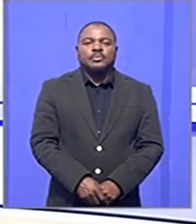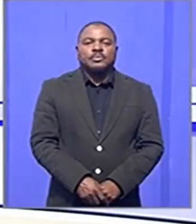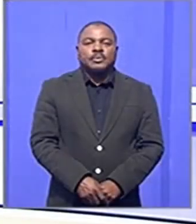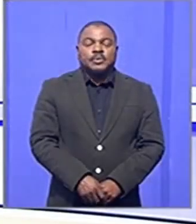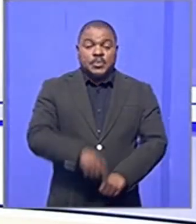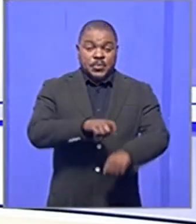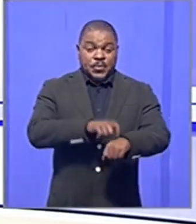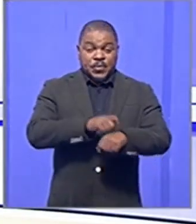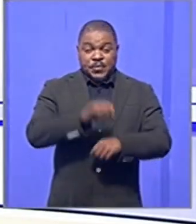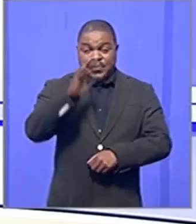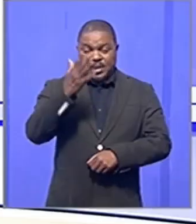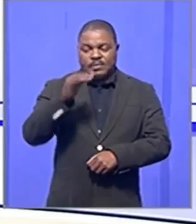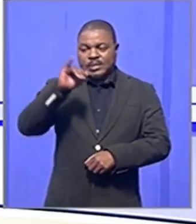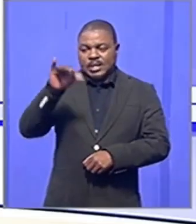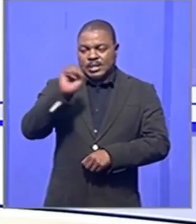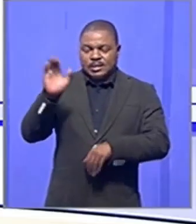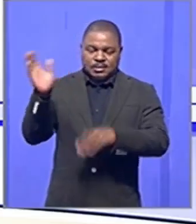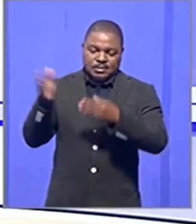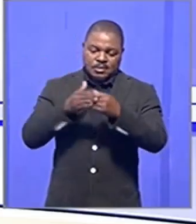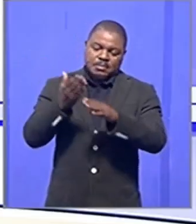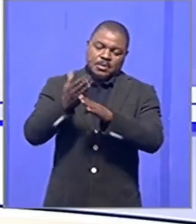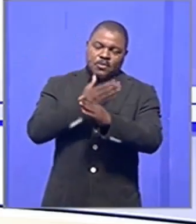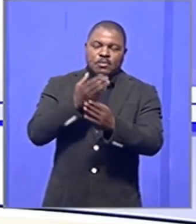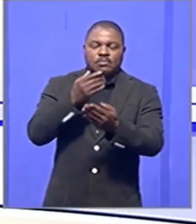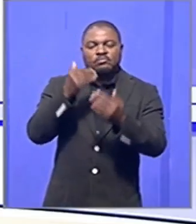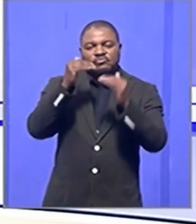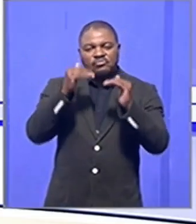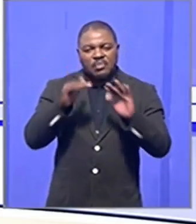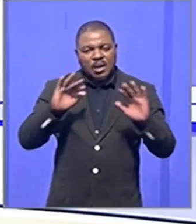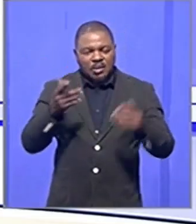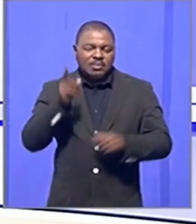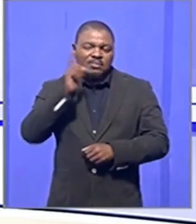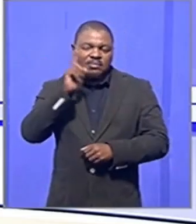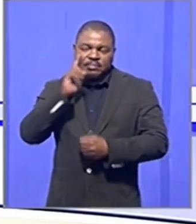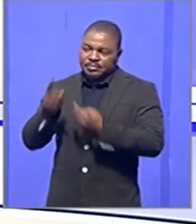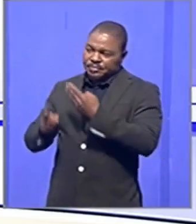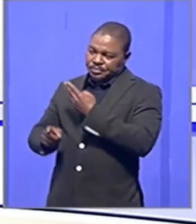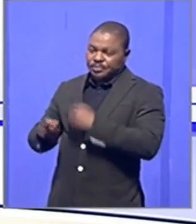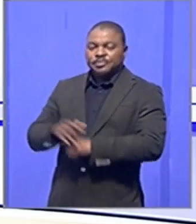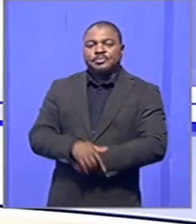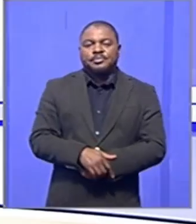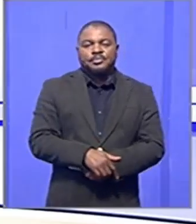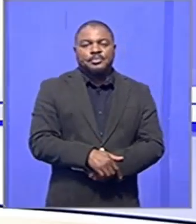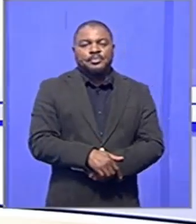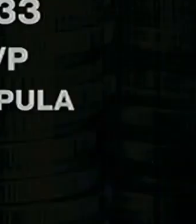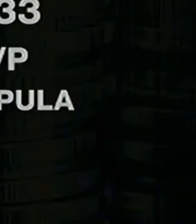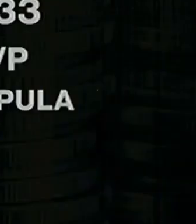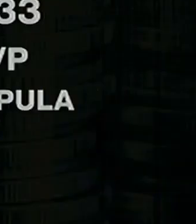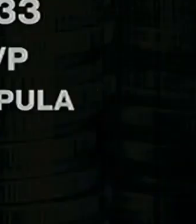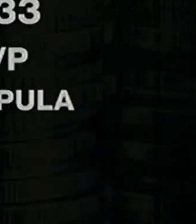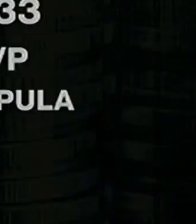Bjale re boneng ka boripana gore mebaraka ya dishere hlole ye mebjang GSA e tswalela pejana ka iri ya bohlano.